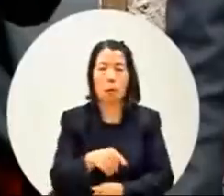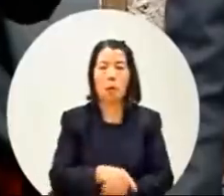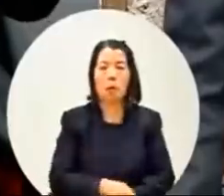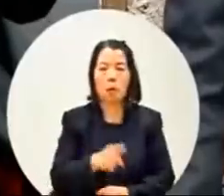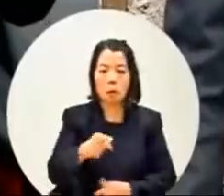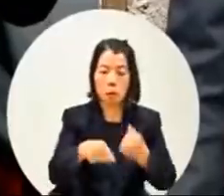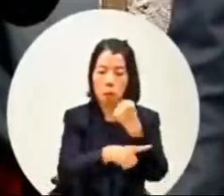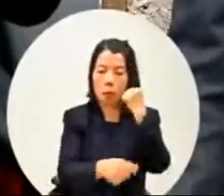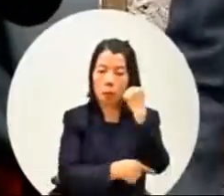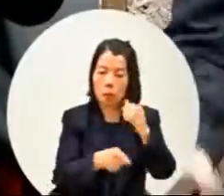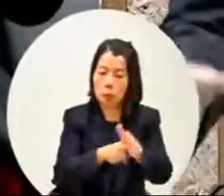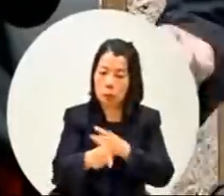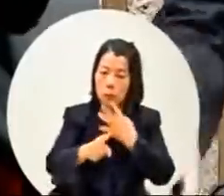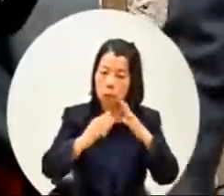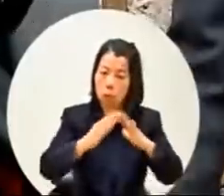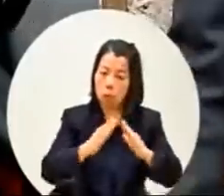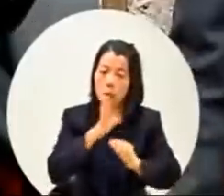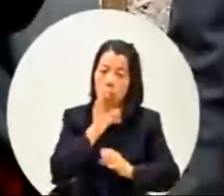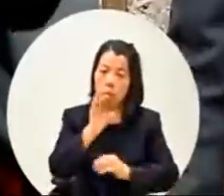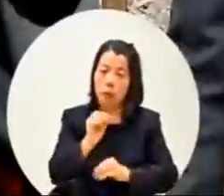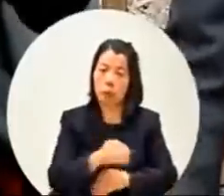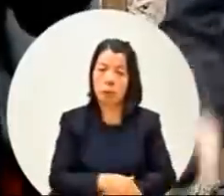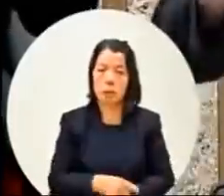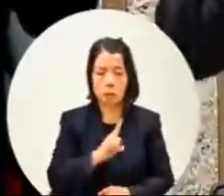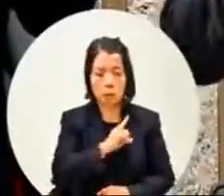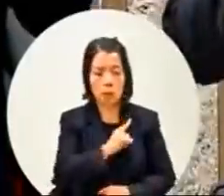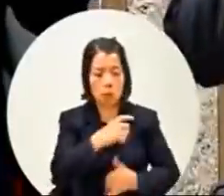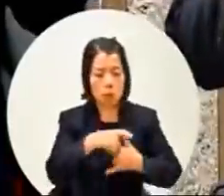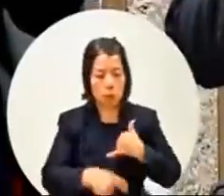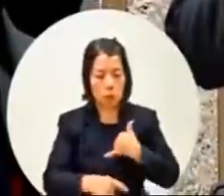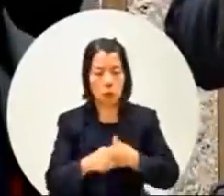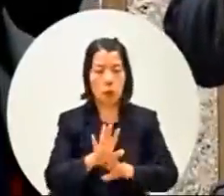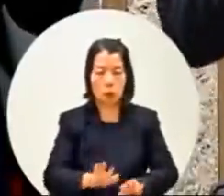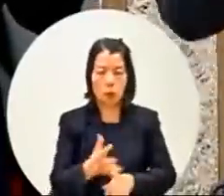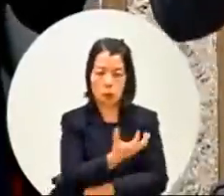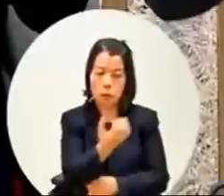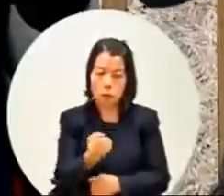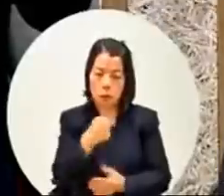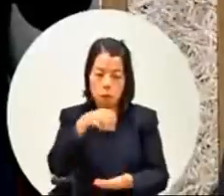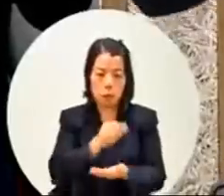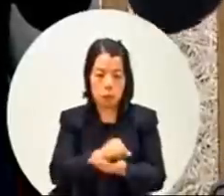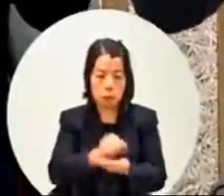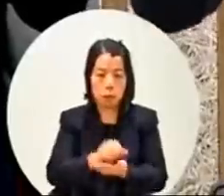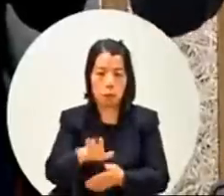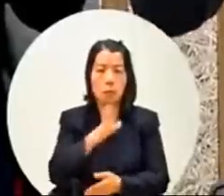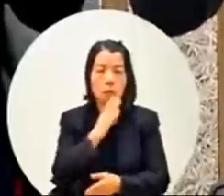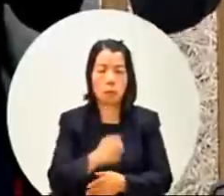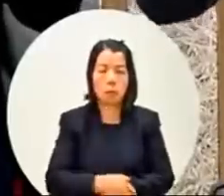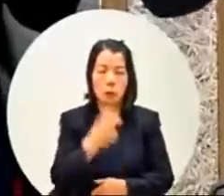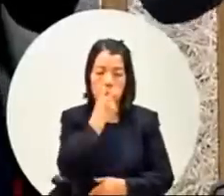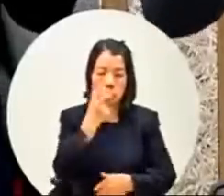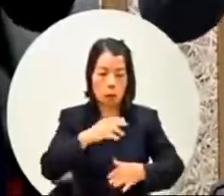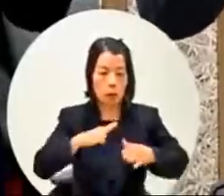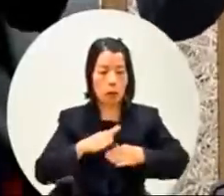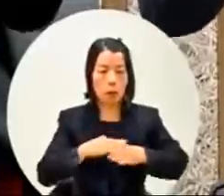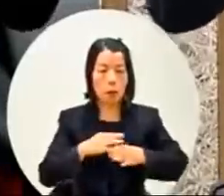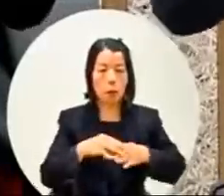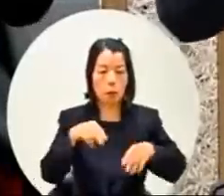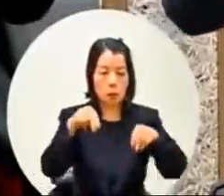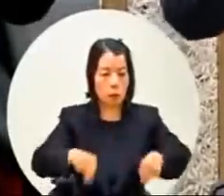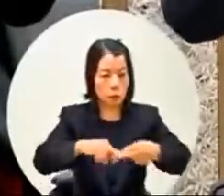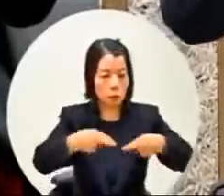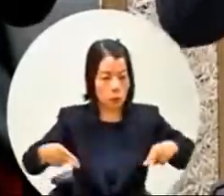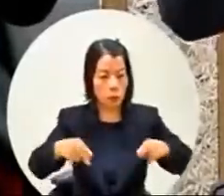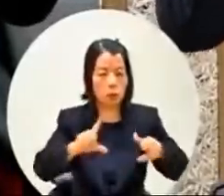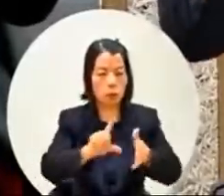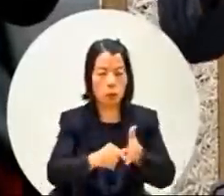专家， 对，根据我们目前掌握的， 你个人就好了。对， 根据我们目前掌握的讯息，是检察官在牵结的时候有告诉我们说，